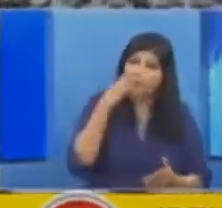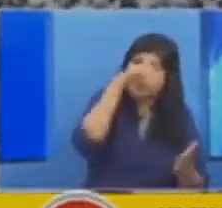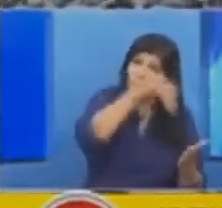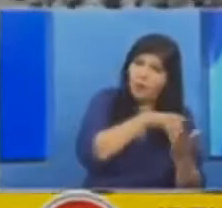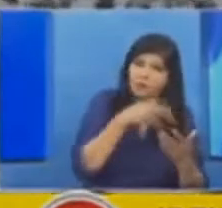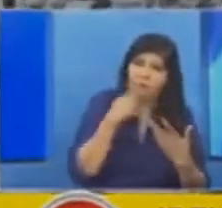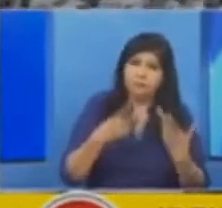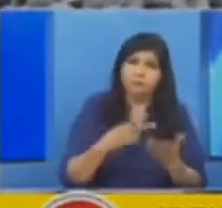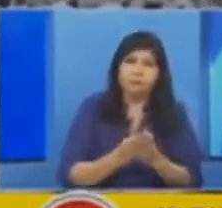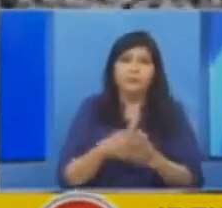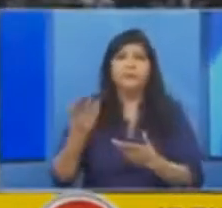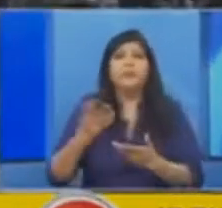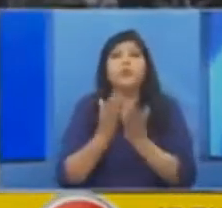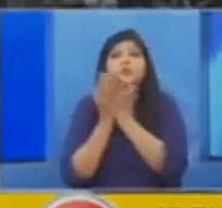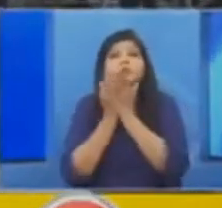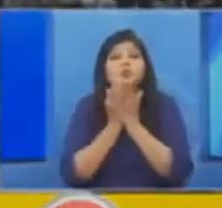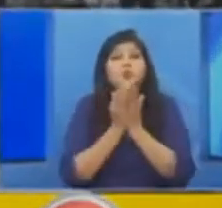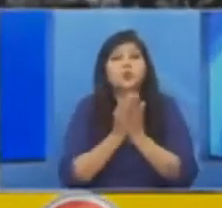जा सकते